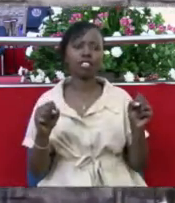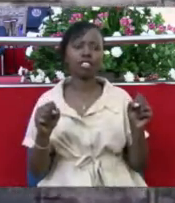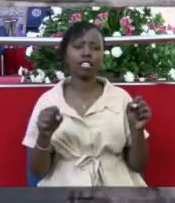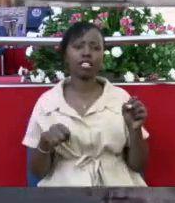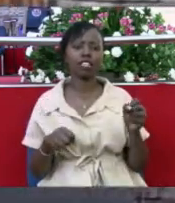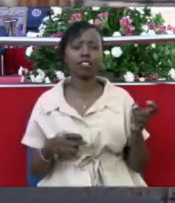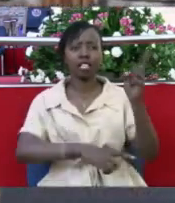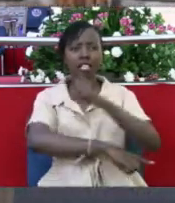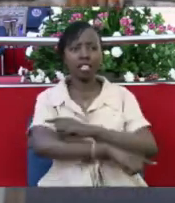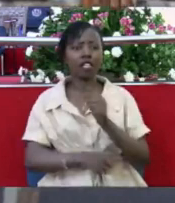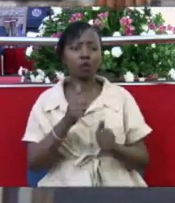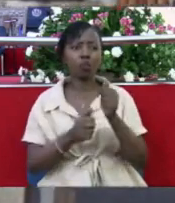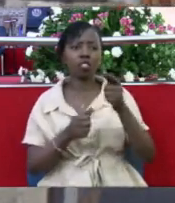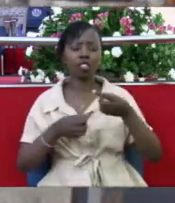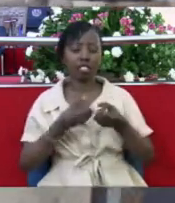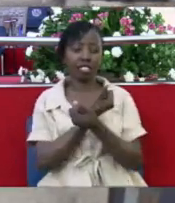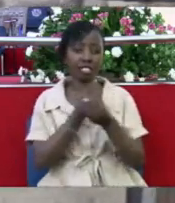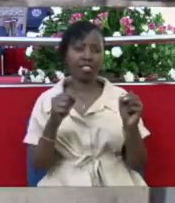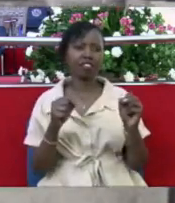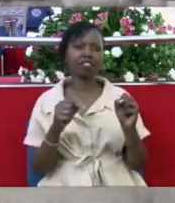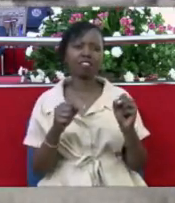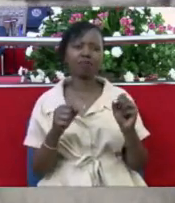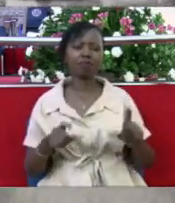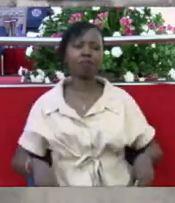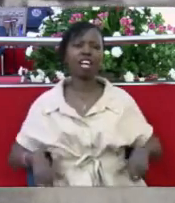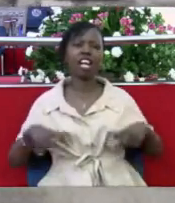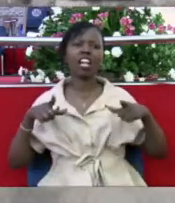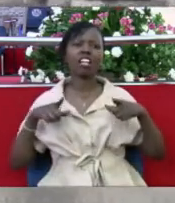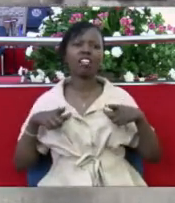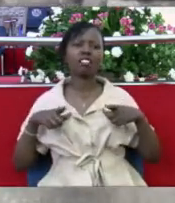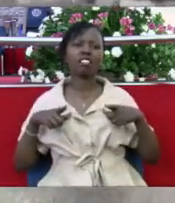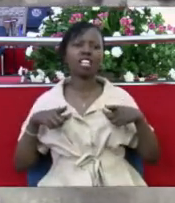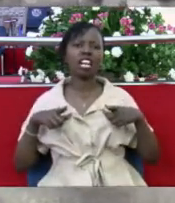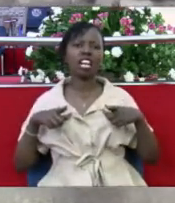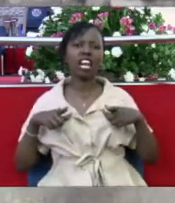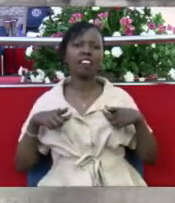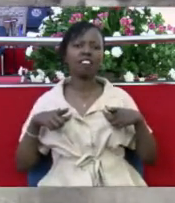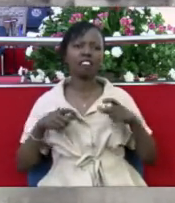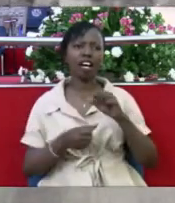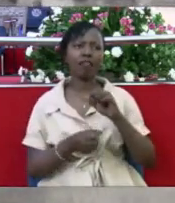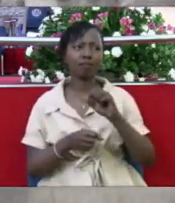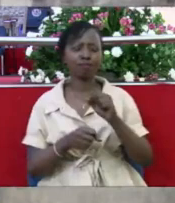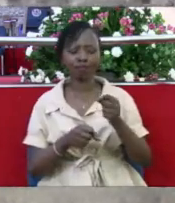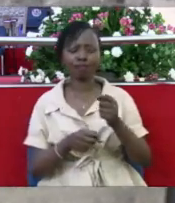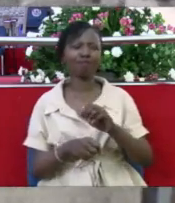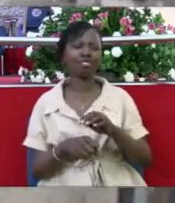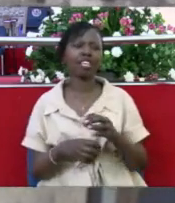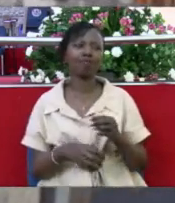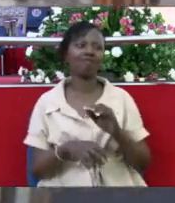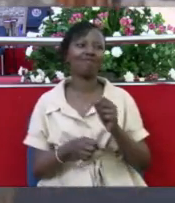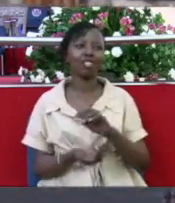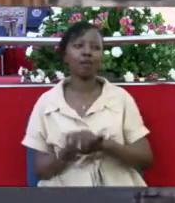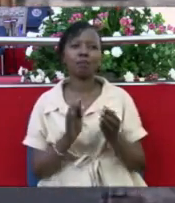to Jesus, ulipopeana maisha yako kwa Yesu, life did not become all of a sudden nywe. Ya kwamba maisha hayakuwa basi yanaenda